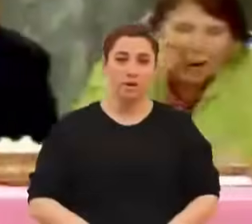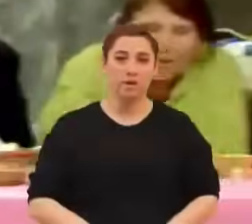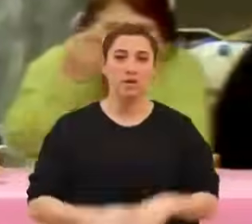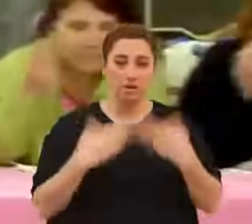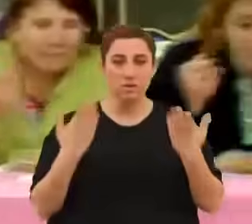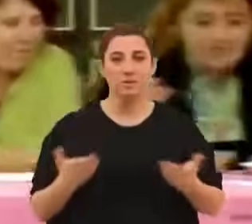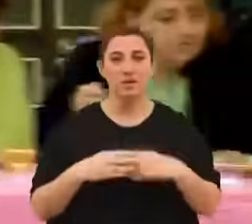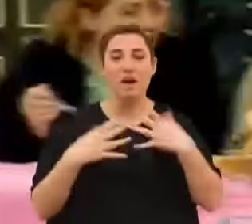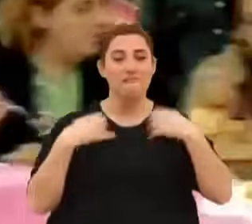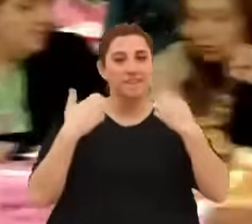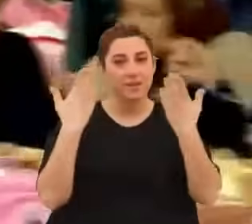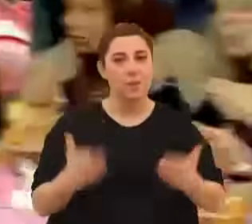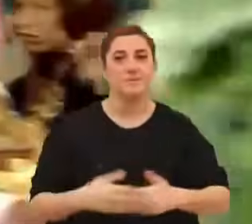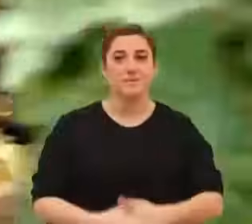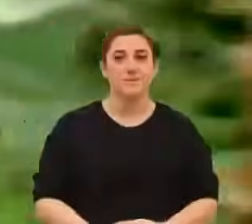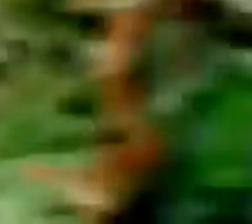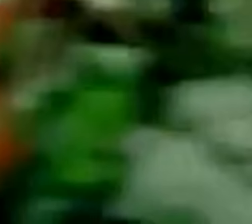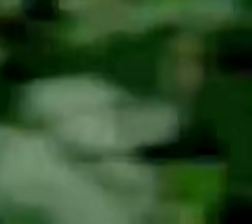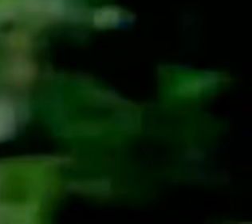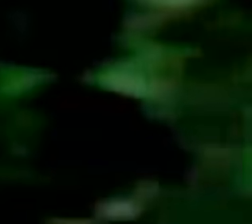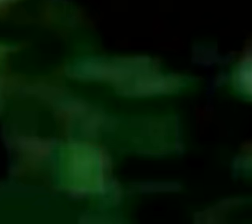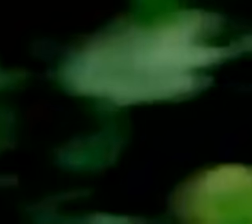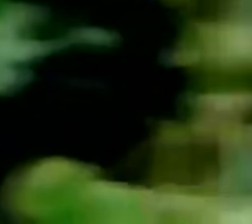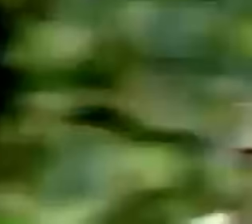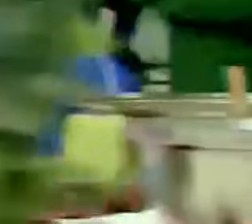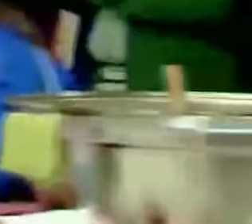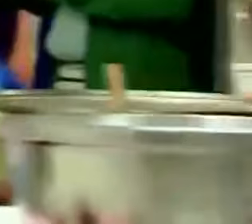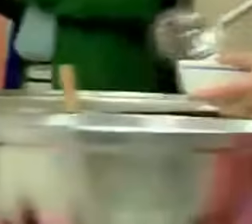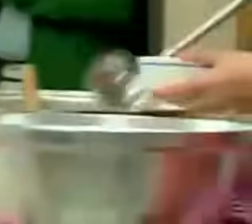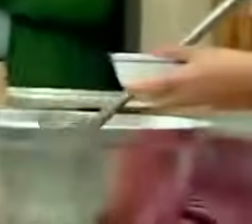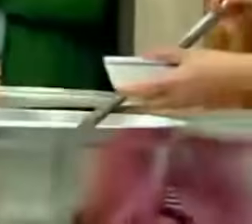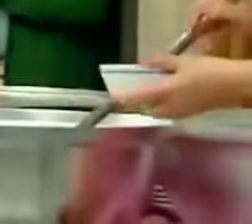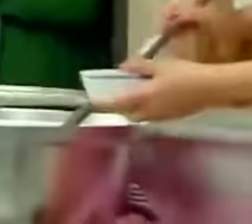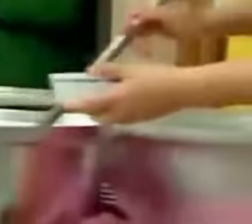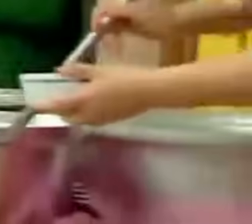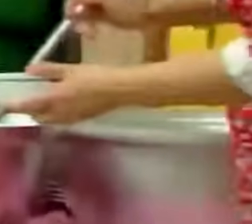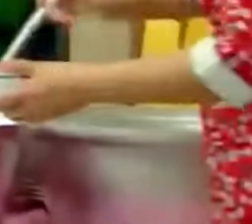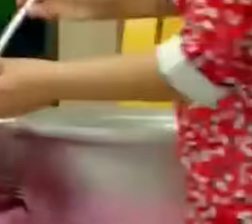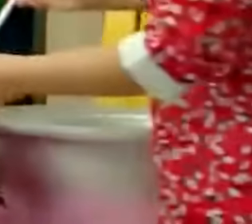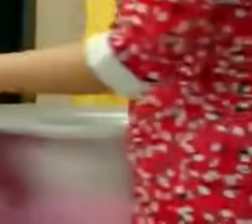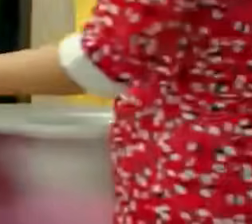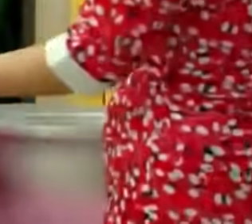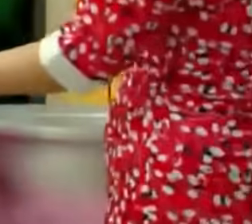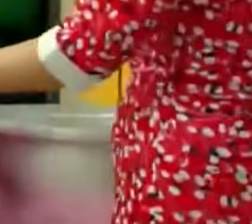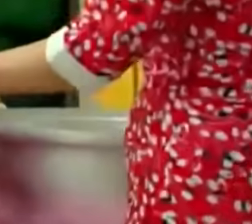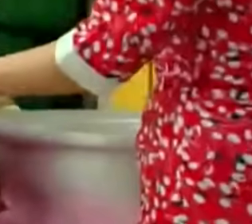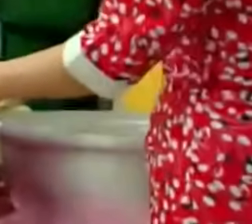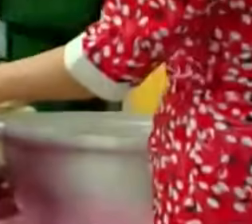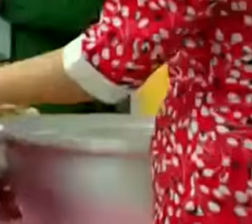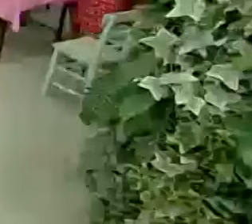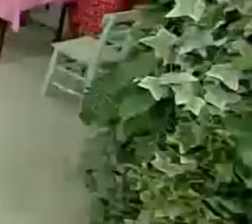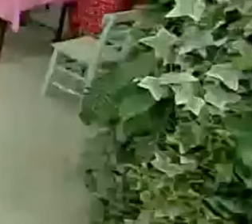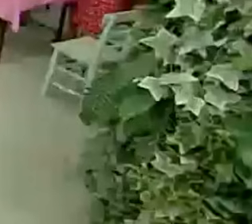Alçın, afiyet olsun. Mahalleli kadınla erkekli masaya oturmuş, yemeklerini yerken masaya sığmayan gençlerle